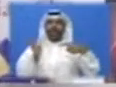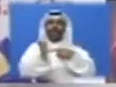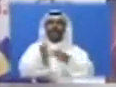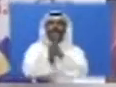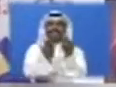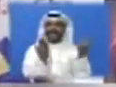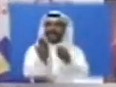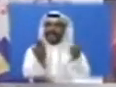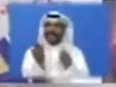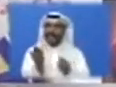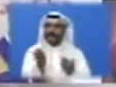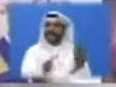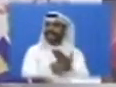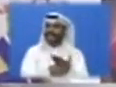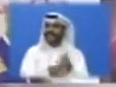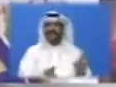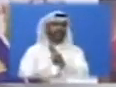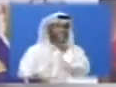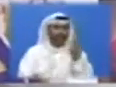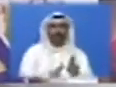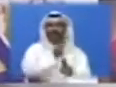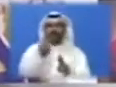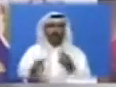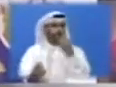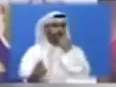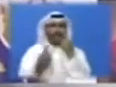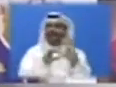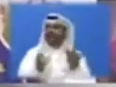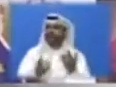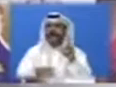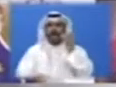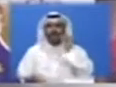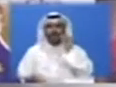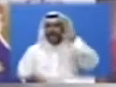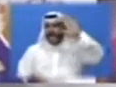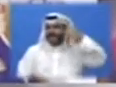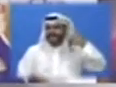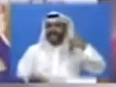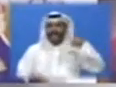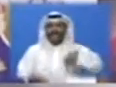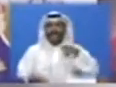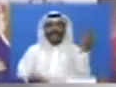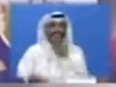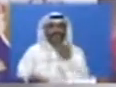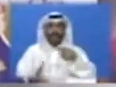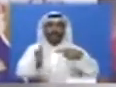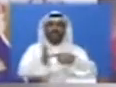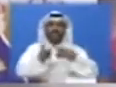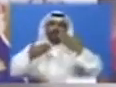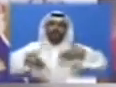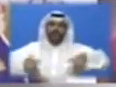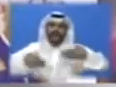على أساس نناقش أمور طلبتنا المعاقين. هو في لجنة